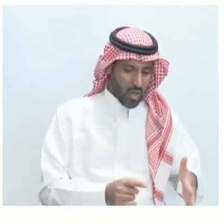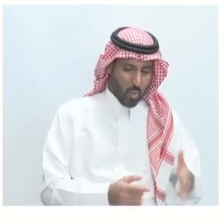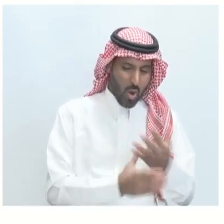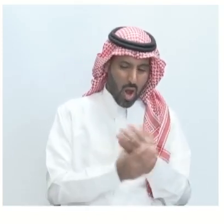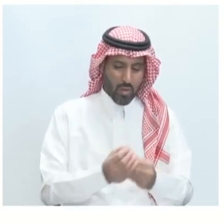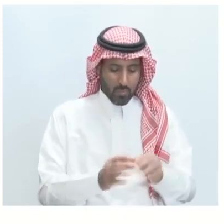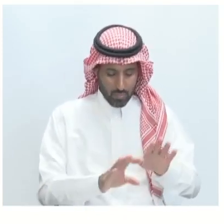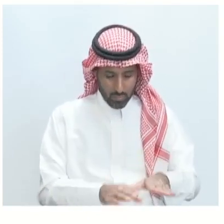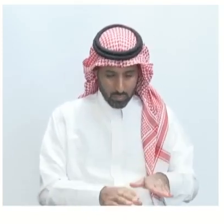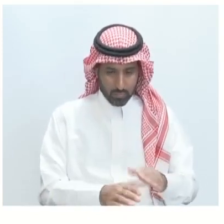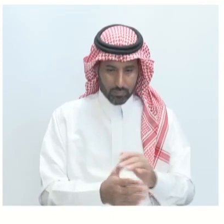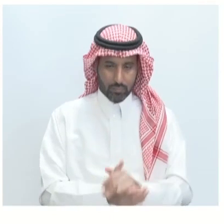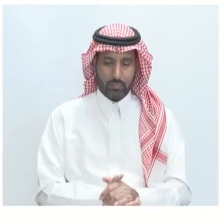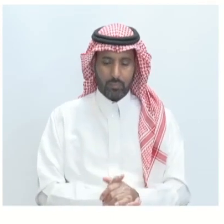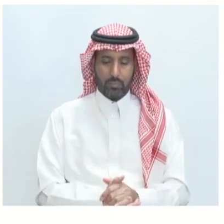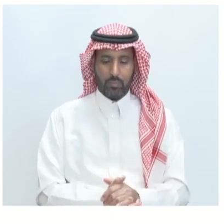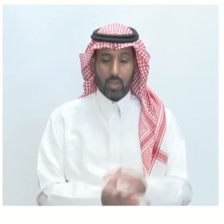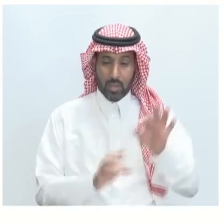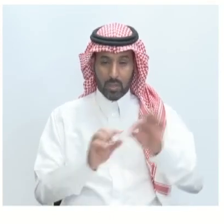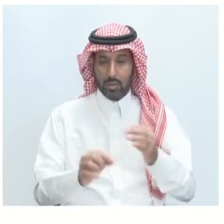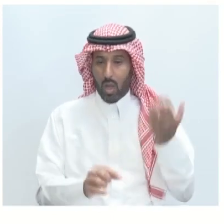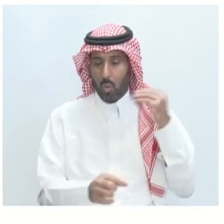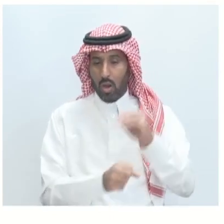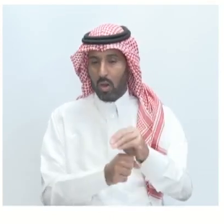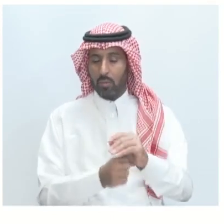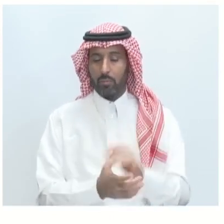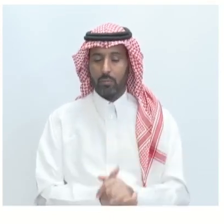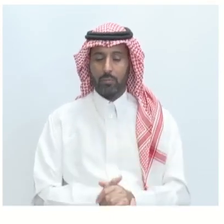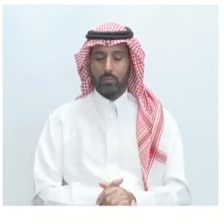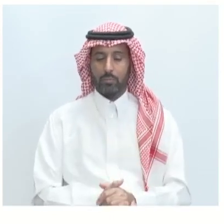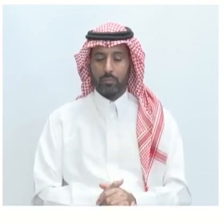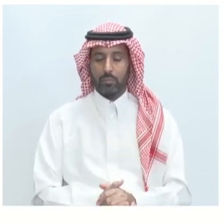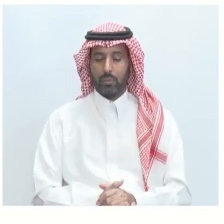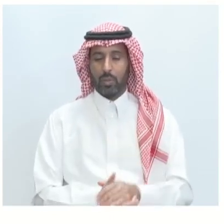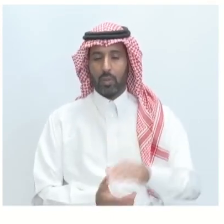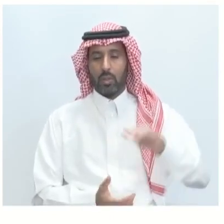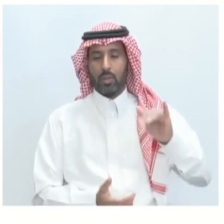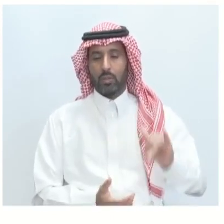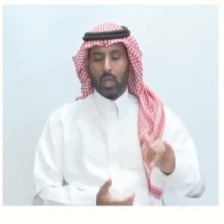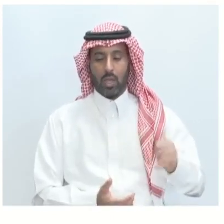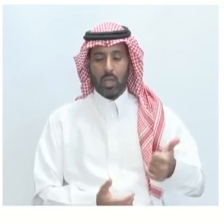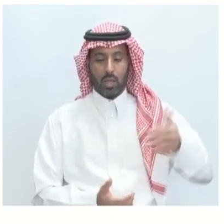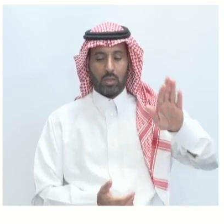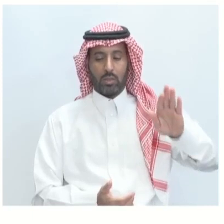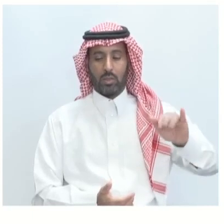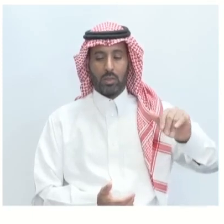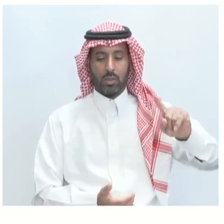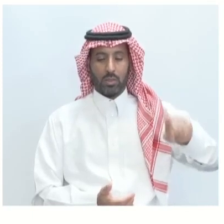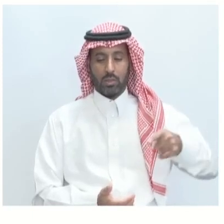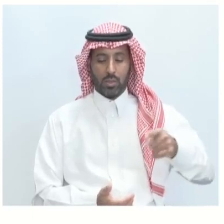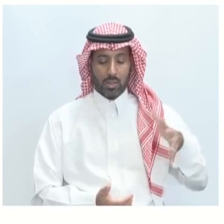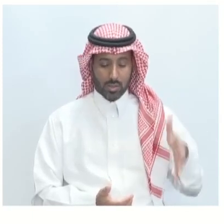ابنائي لدينا هذه القصه انا وانتم تعرفنا عليها عندما كان ياسر ووالده ذاهبان الى